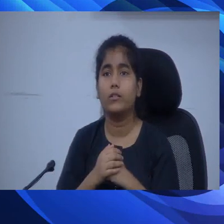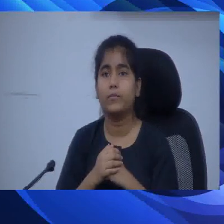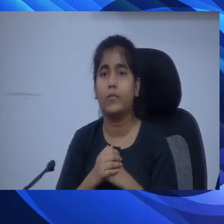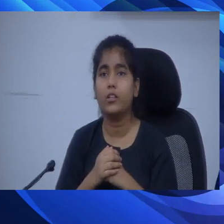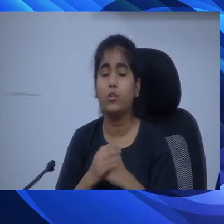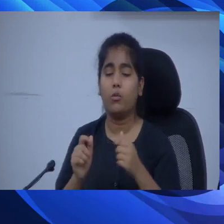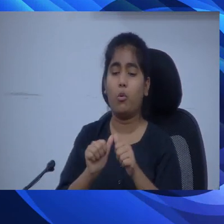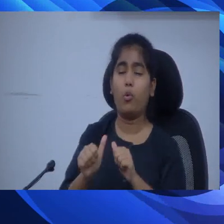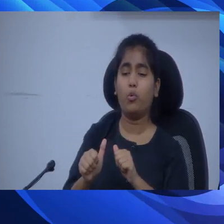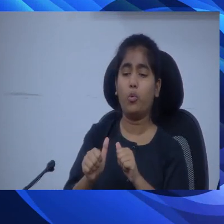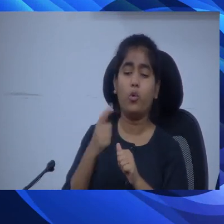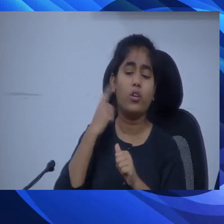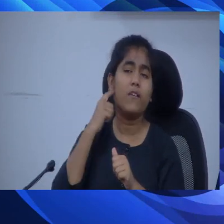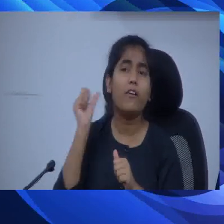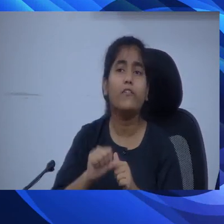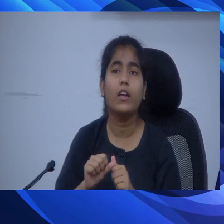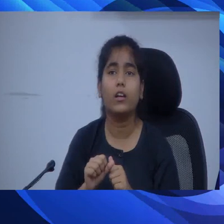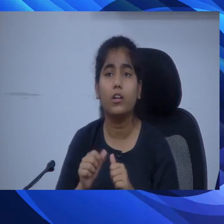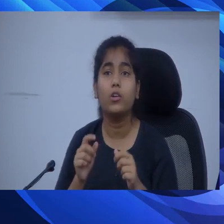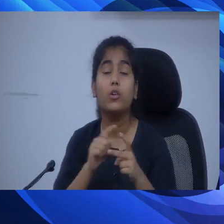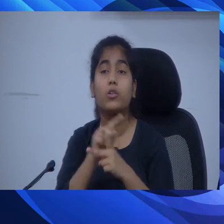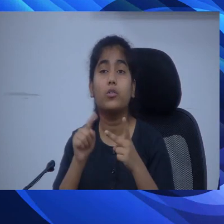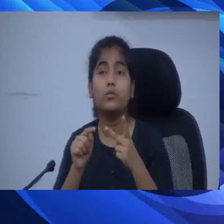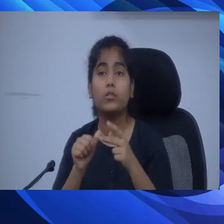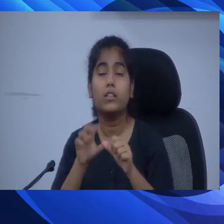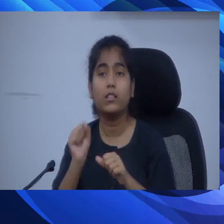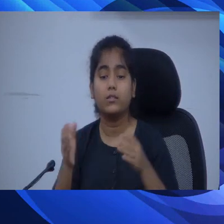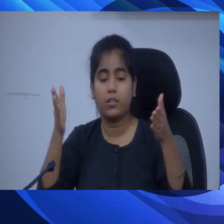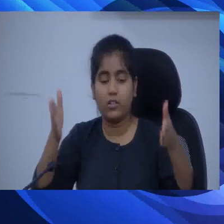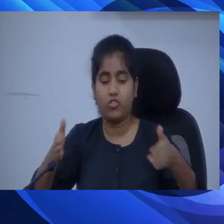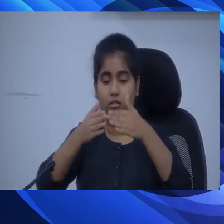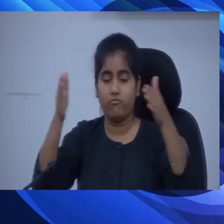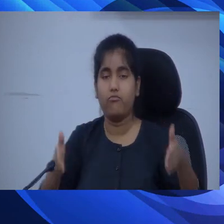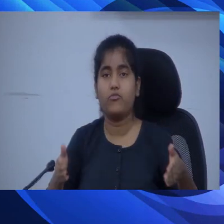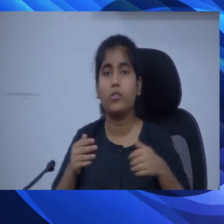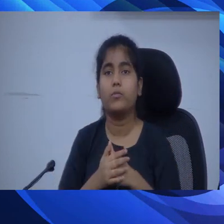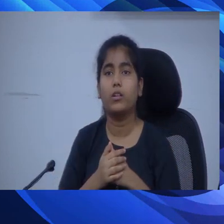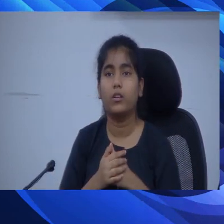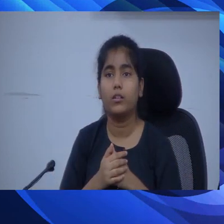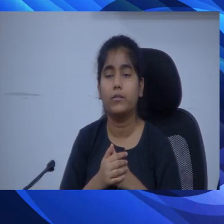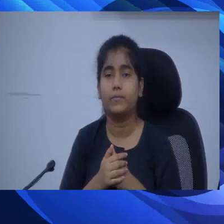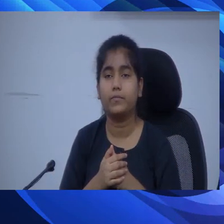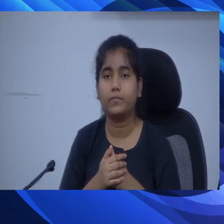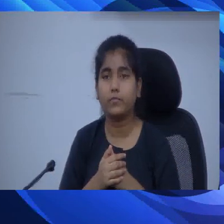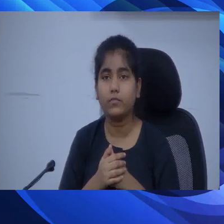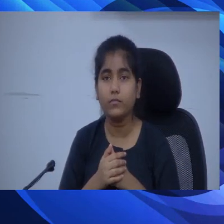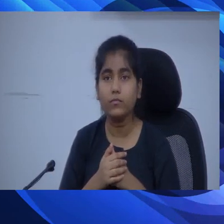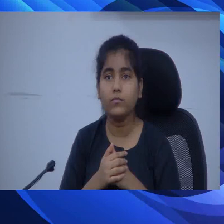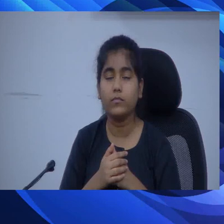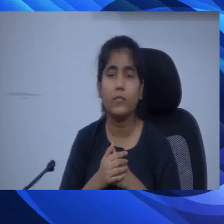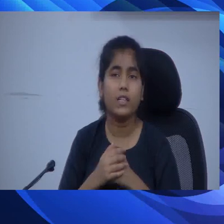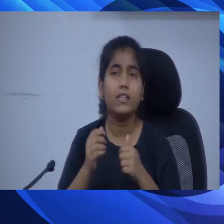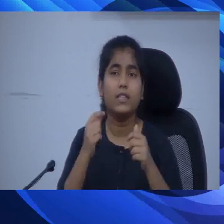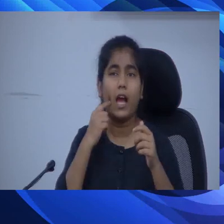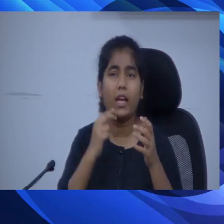अगर कोई आपने नीचा बना भी दिया लेकिन लेग की स्पेस नहीं दी तो वो बहुत दूर रह जाएगा तो सुन नहीं पाएगा। दूसरी चीज़ जो एक्सेसिबल रिसेप्शन में होती है